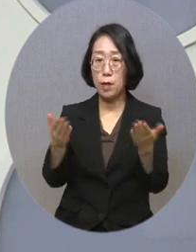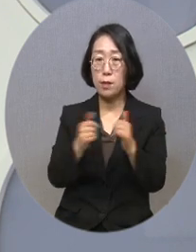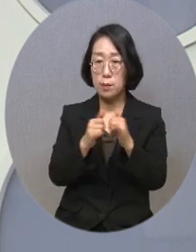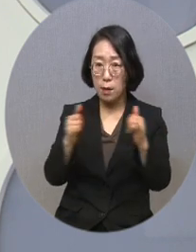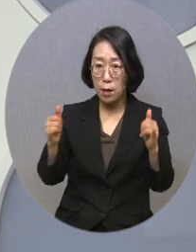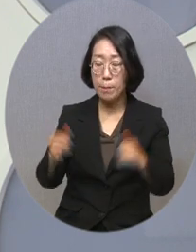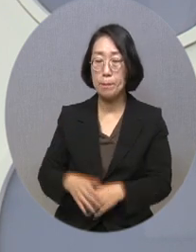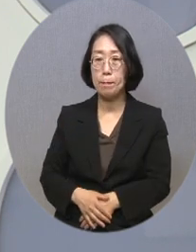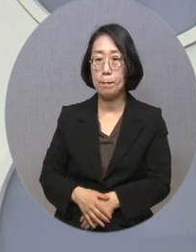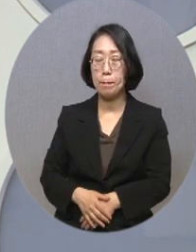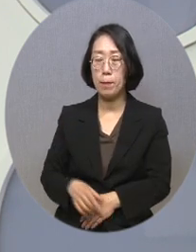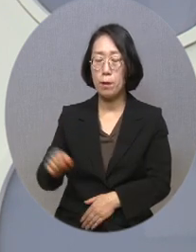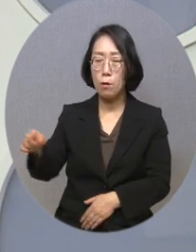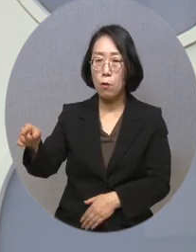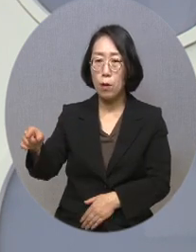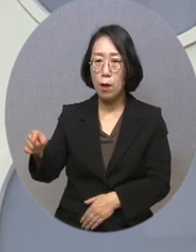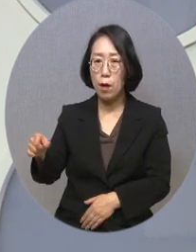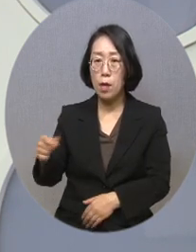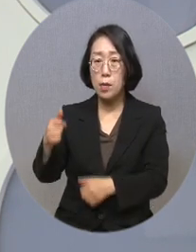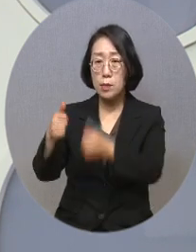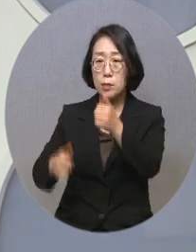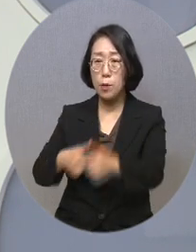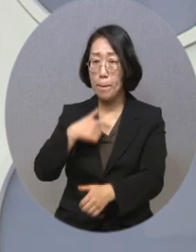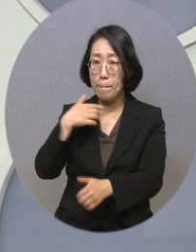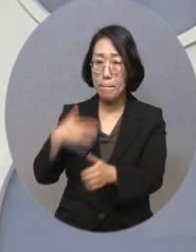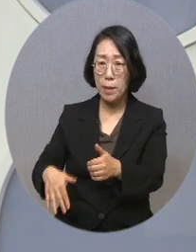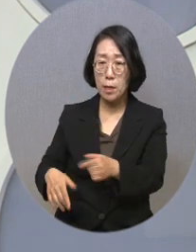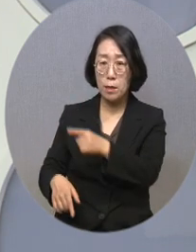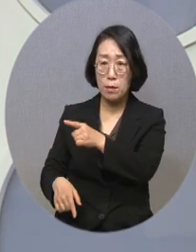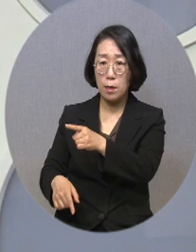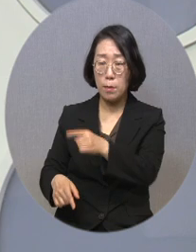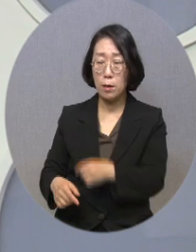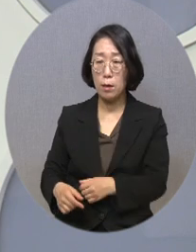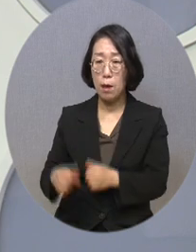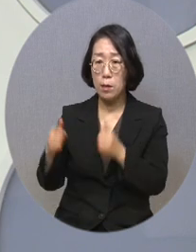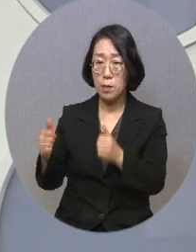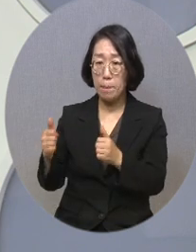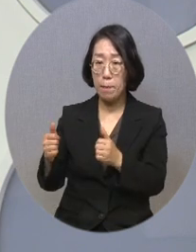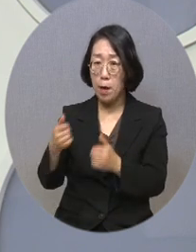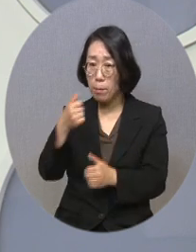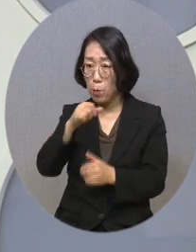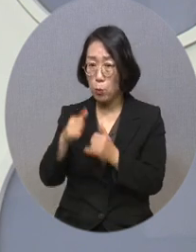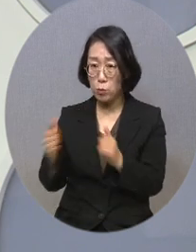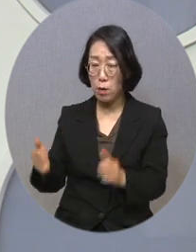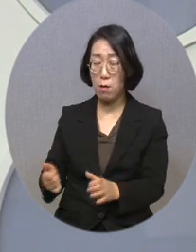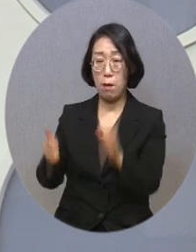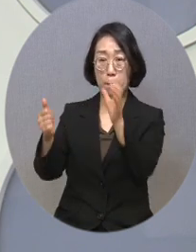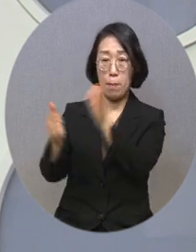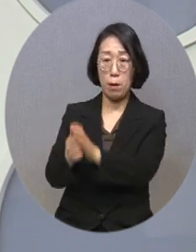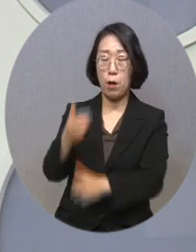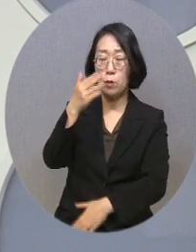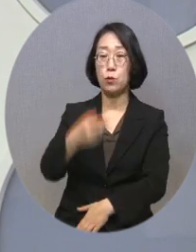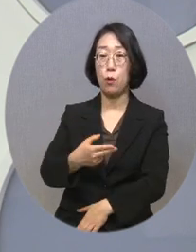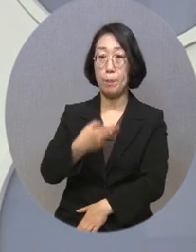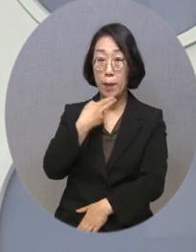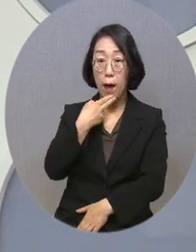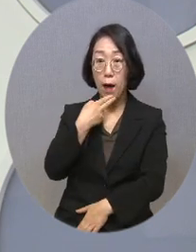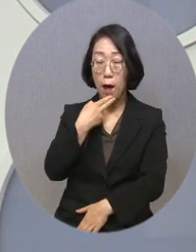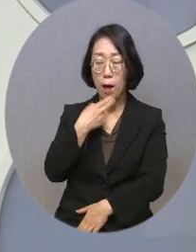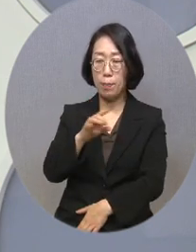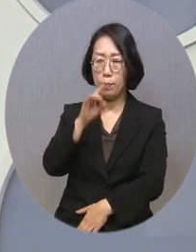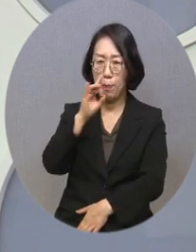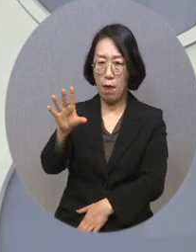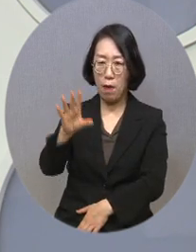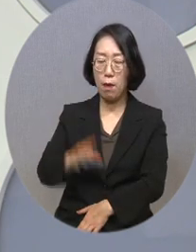그렇게 검증되지 않은 회계 업무를 변호사들에게 허용할 수 없다라고 하는 이것을 우리가